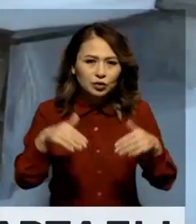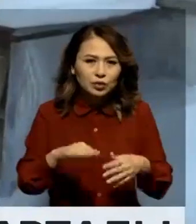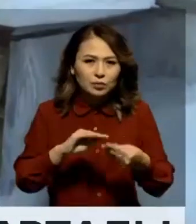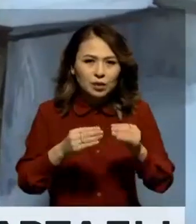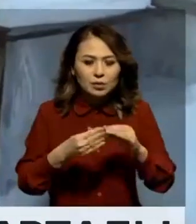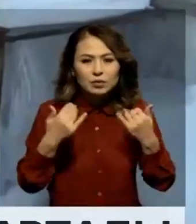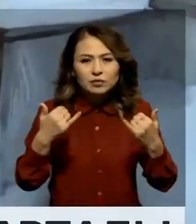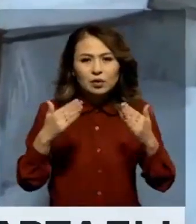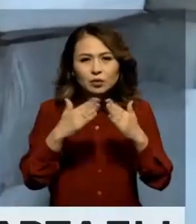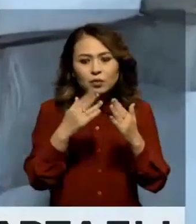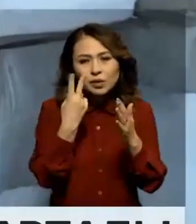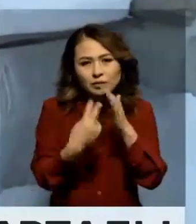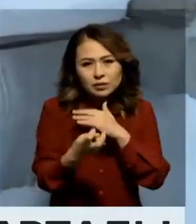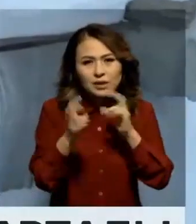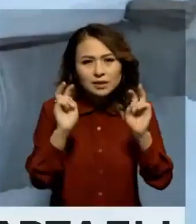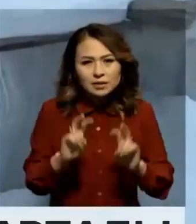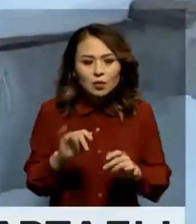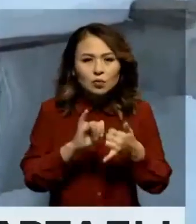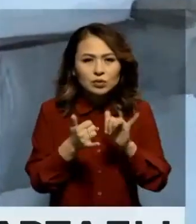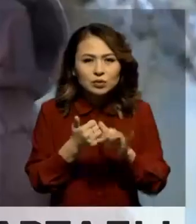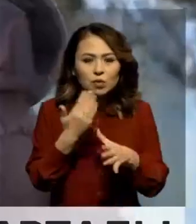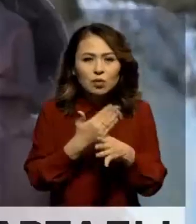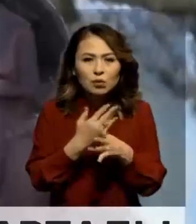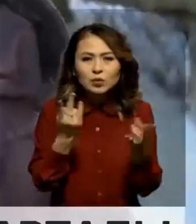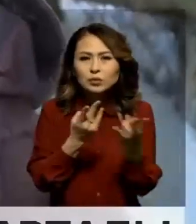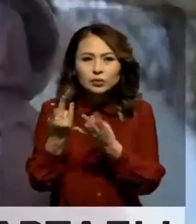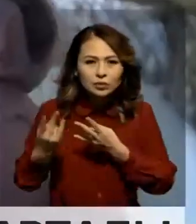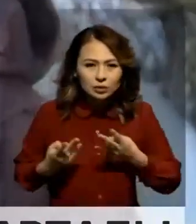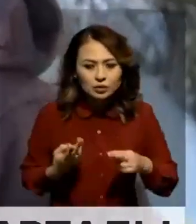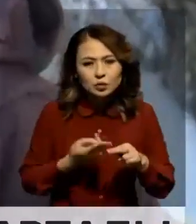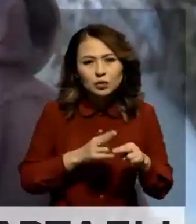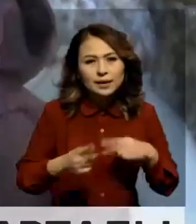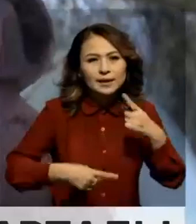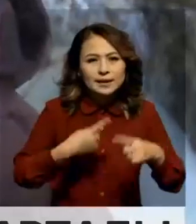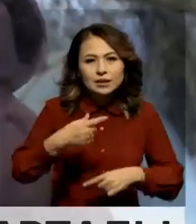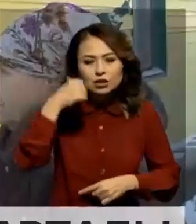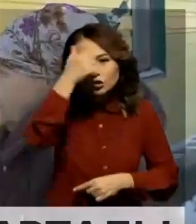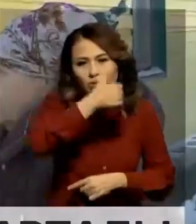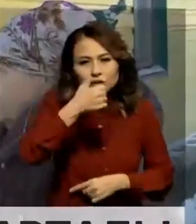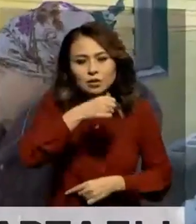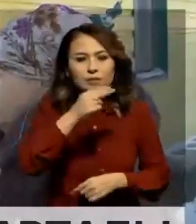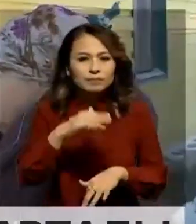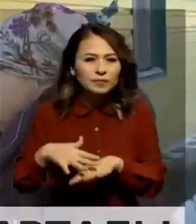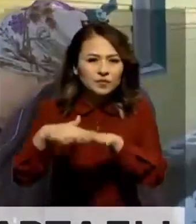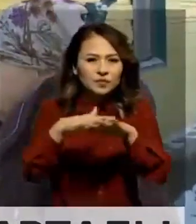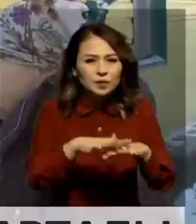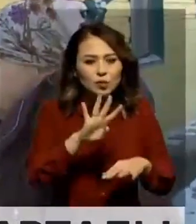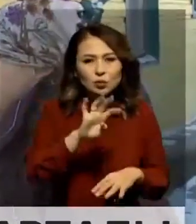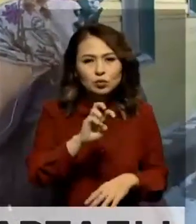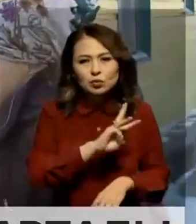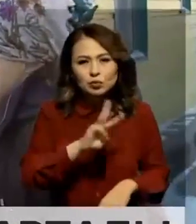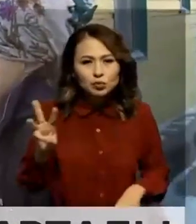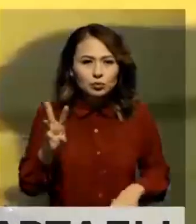Бүгінде үйлерінен шыға алмайтын мыңға жуық өскемендік көмекке зәру. Сондықтан келесі жылы қажетті әлеуметтік қызметке бөлінетін қаржы 400